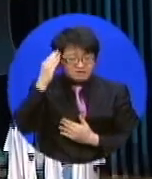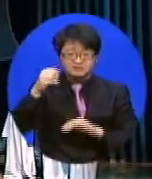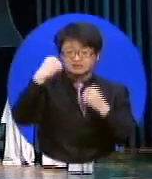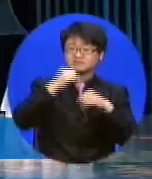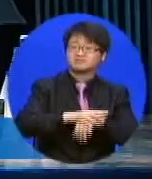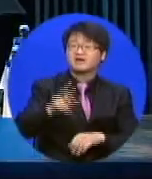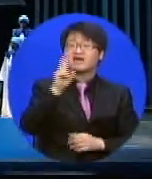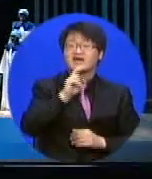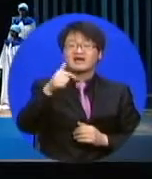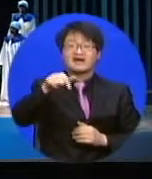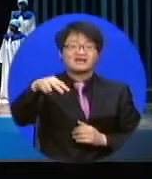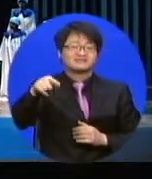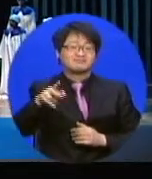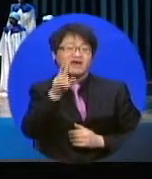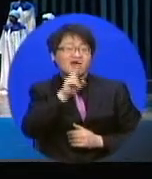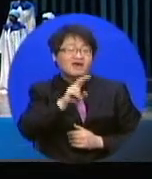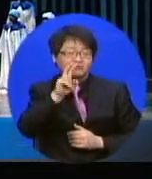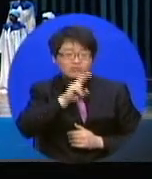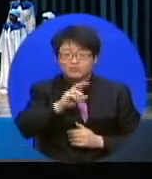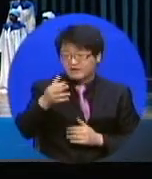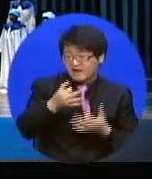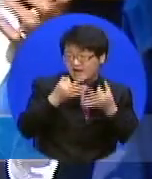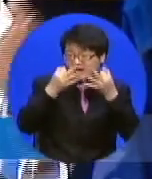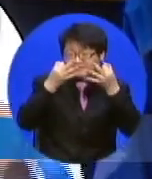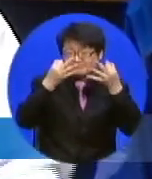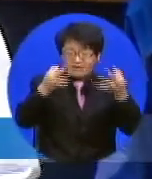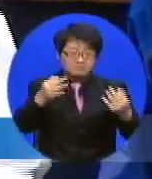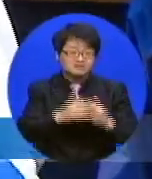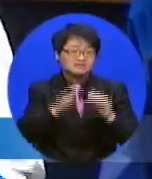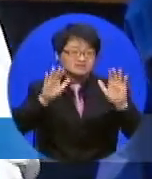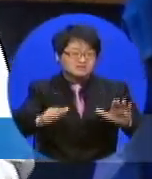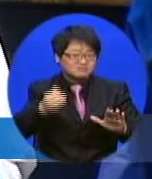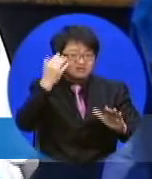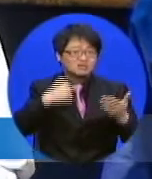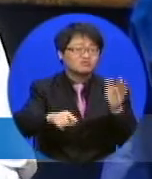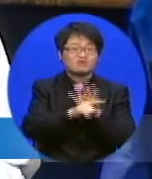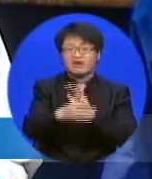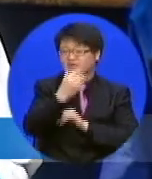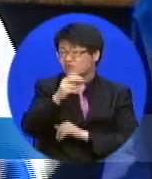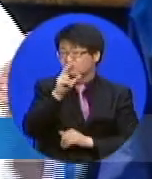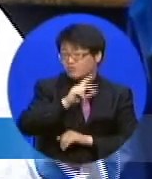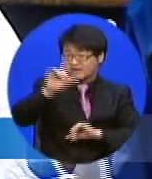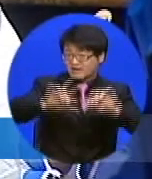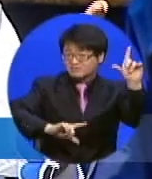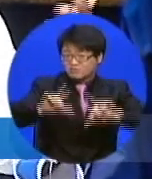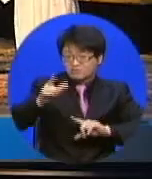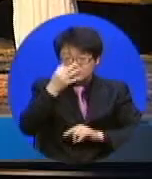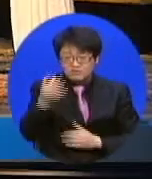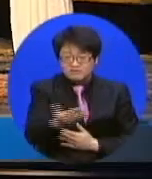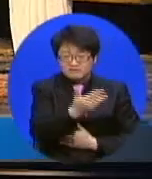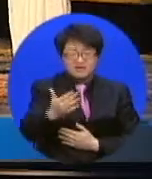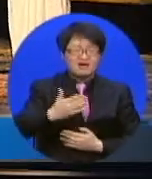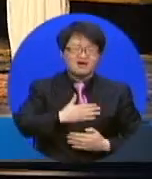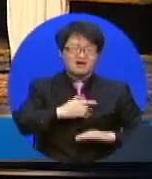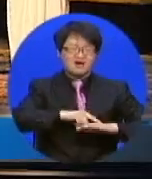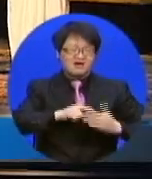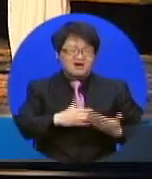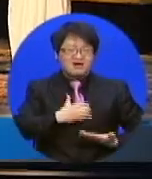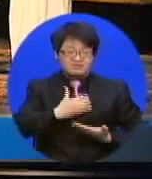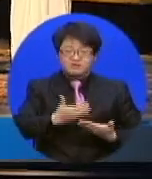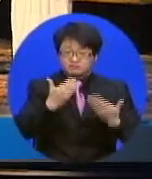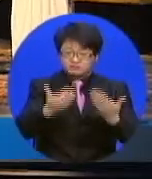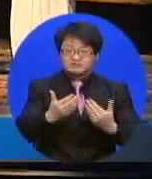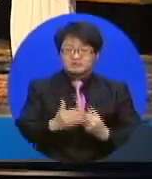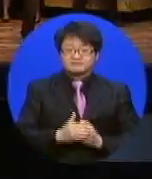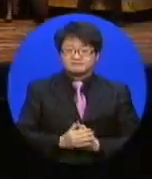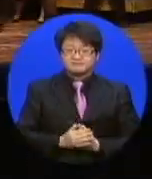가스펠 합창 장면 또한 공연의 백미. 현실의 고통을 잊기 위해 행복을 노래하는 모습은 관객들에게 가슴찡한 감동을